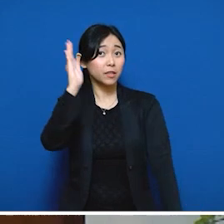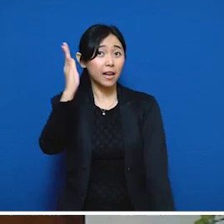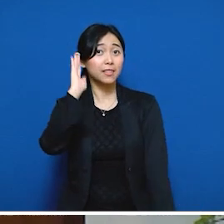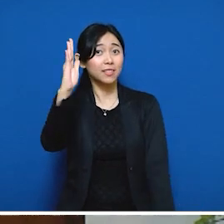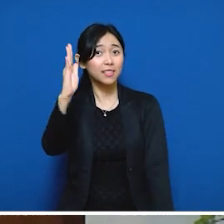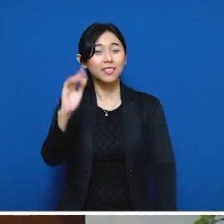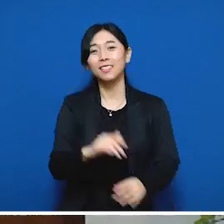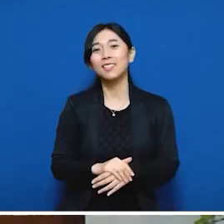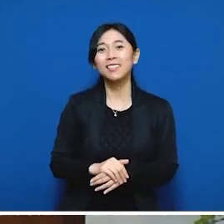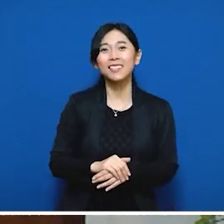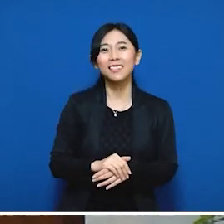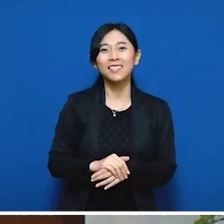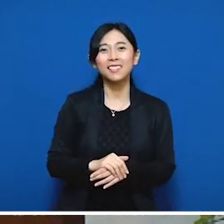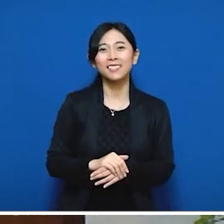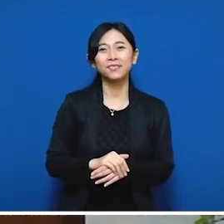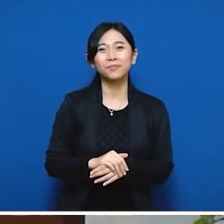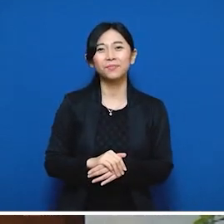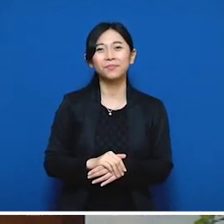kesaksian.